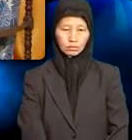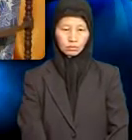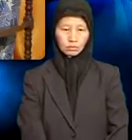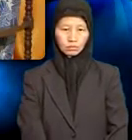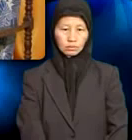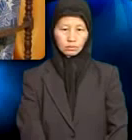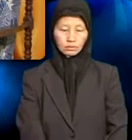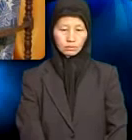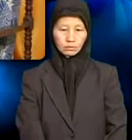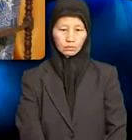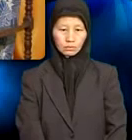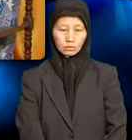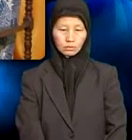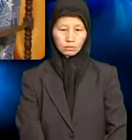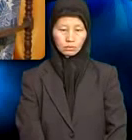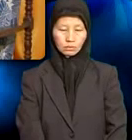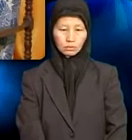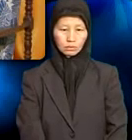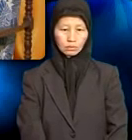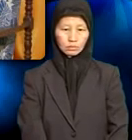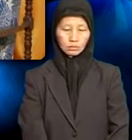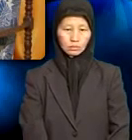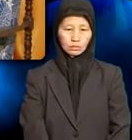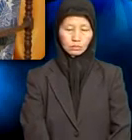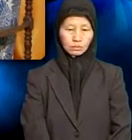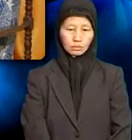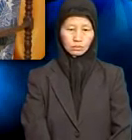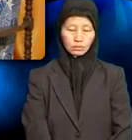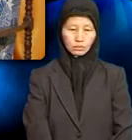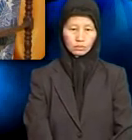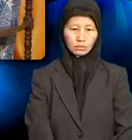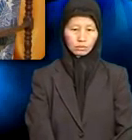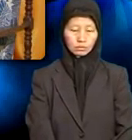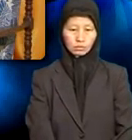Allahu akbar. Subhana rabbil alam. Subhana rabbil alam.